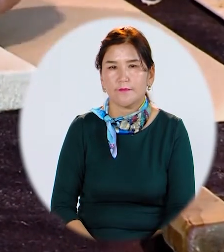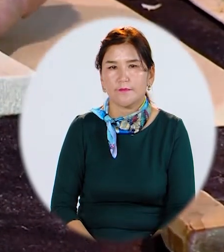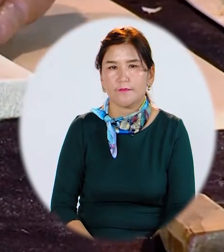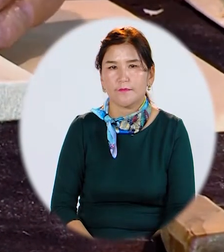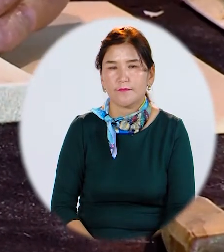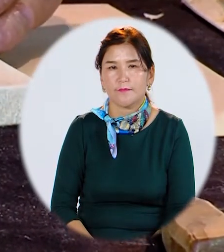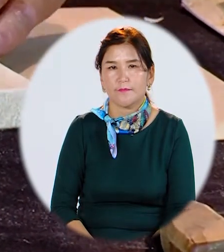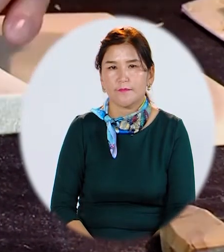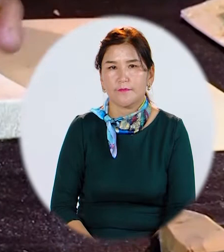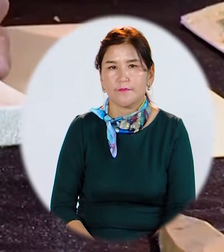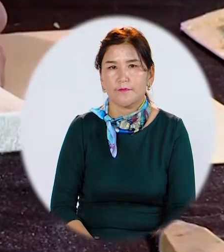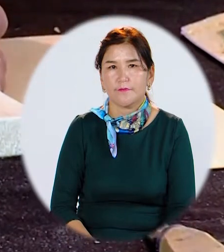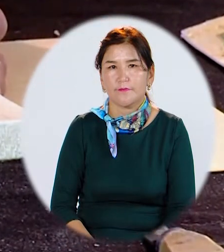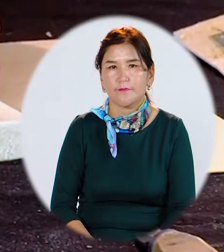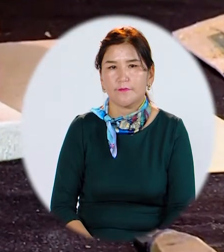өгөөд.